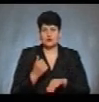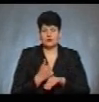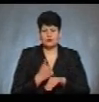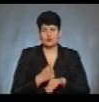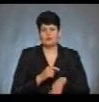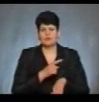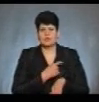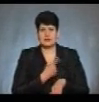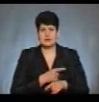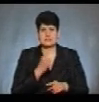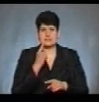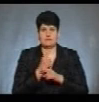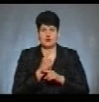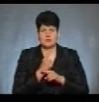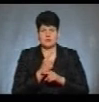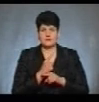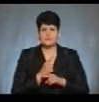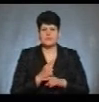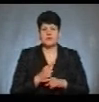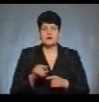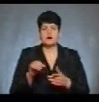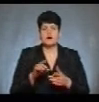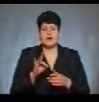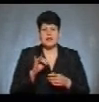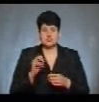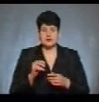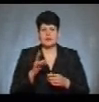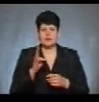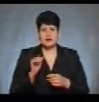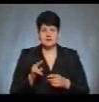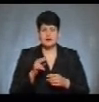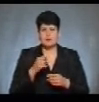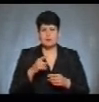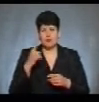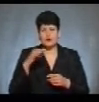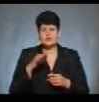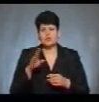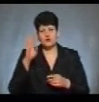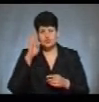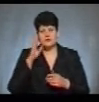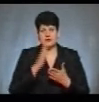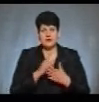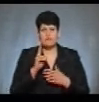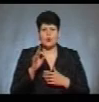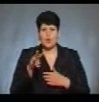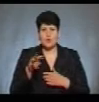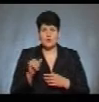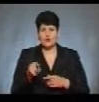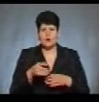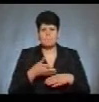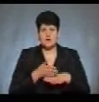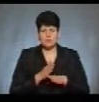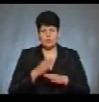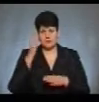Василю Бліхарю заборонила. За словами речника Нацполіції області Сергія Крети, чоловік перебуває у церебральній комі, у нього перелом